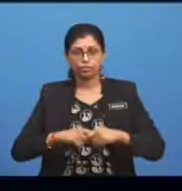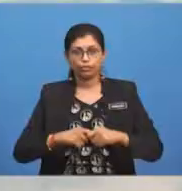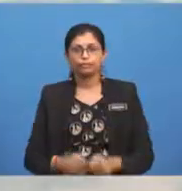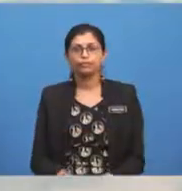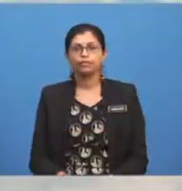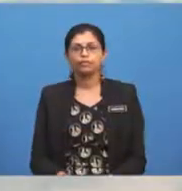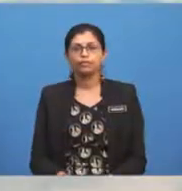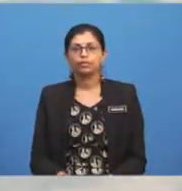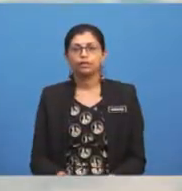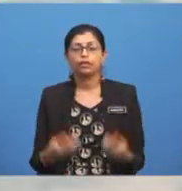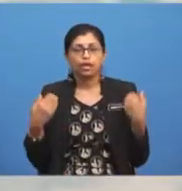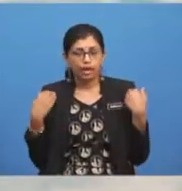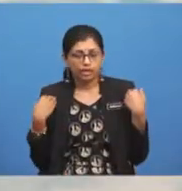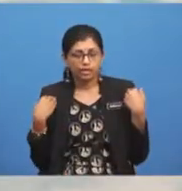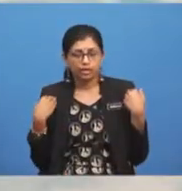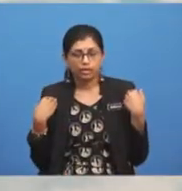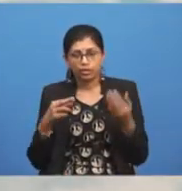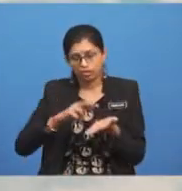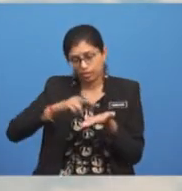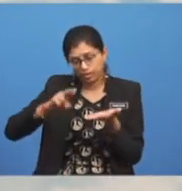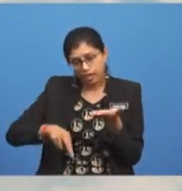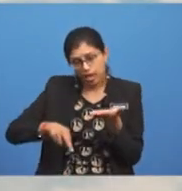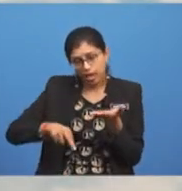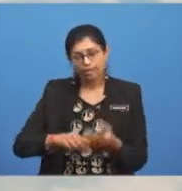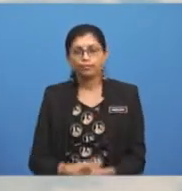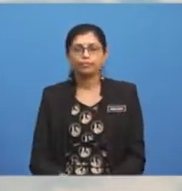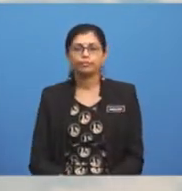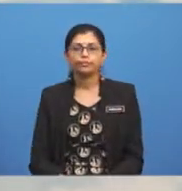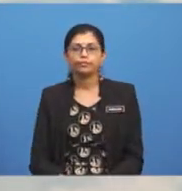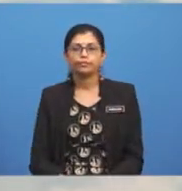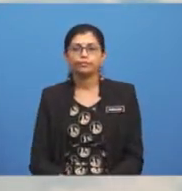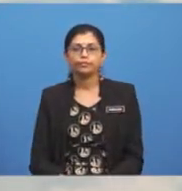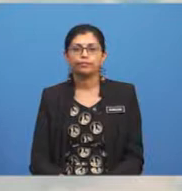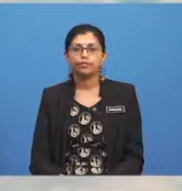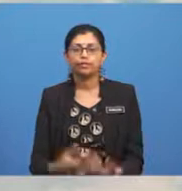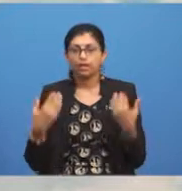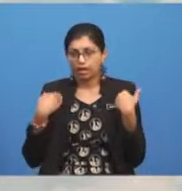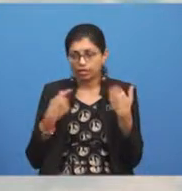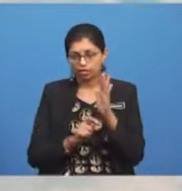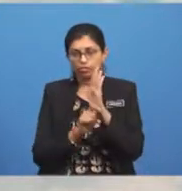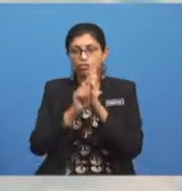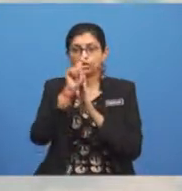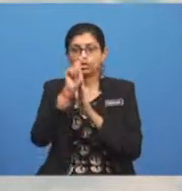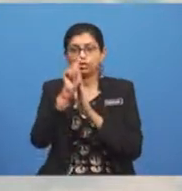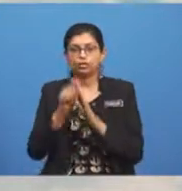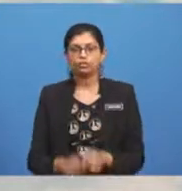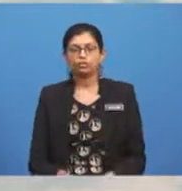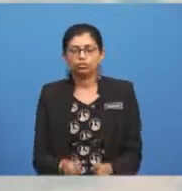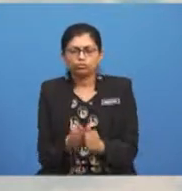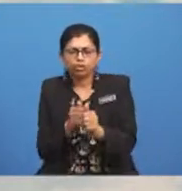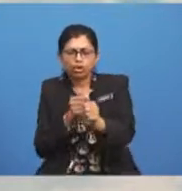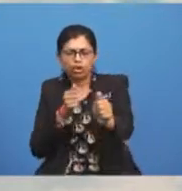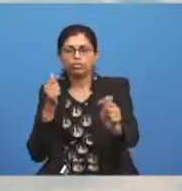pada kedudukan yang rendah, ada satelit yang mengorbit pada kedudukan yang tinggi ataupun jauh